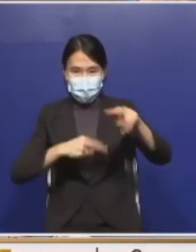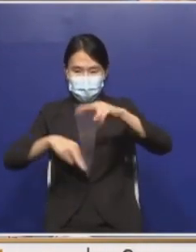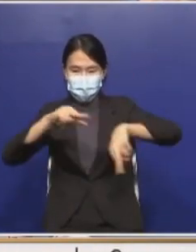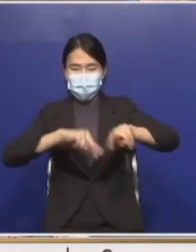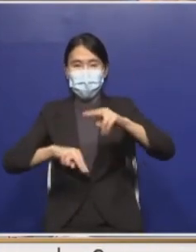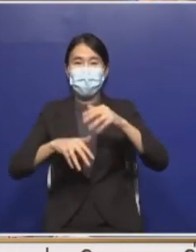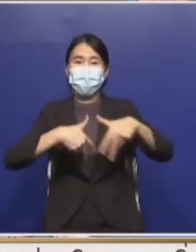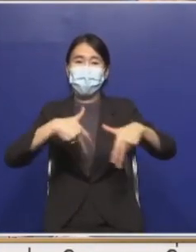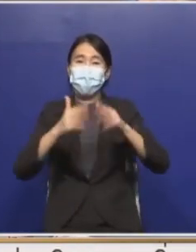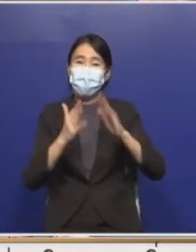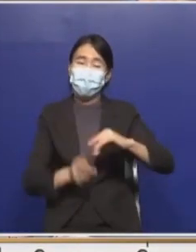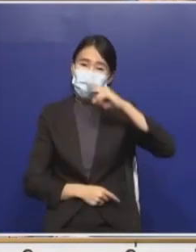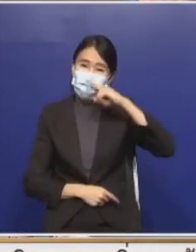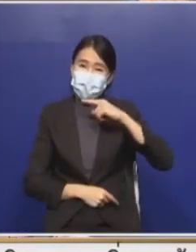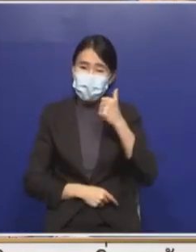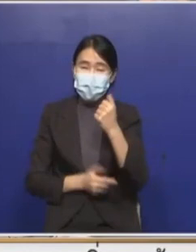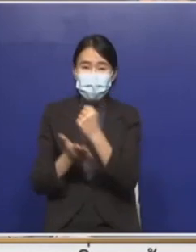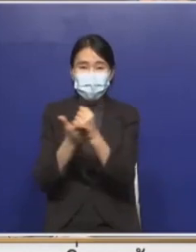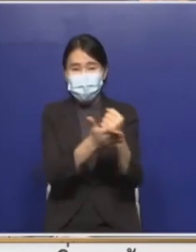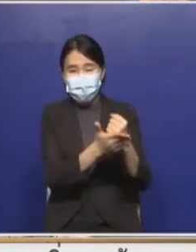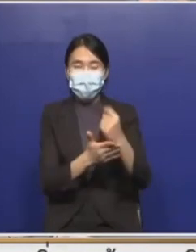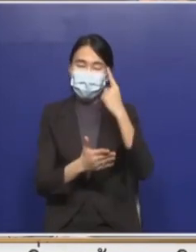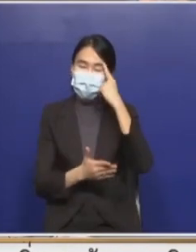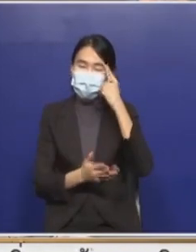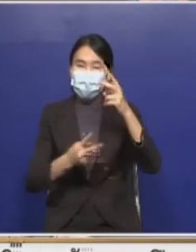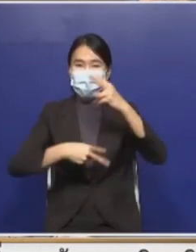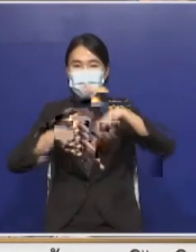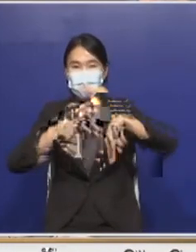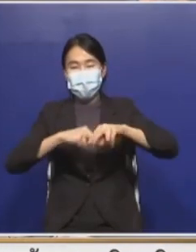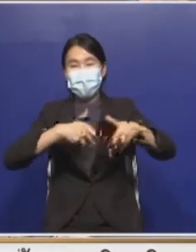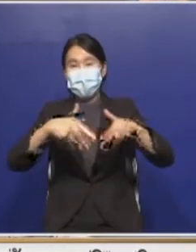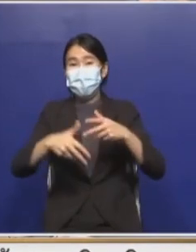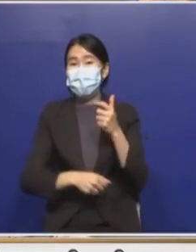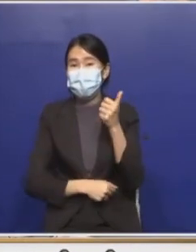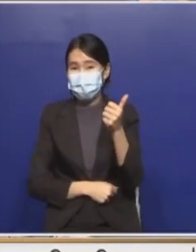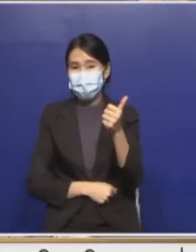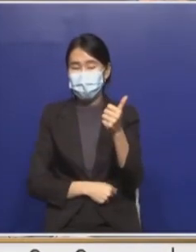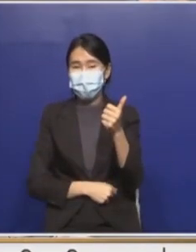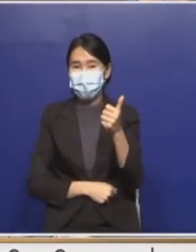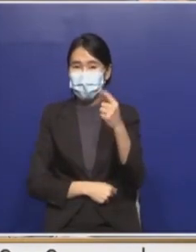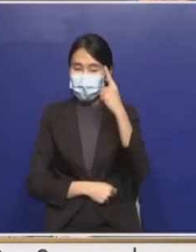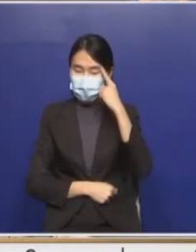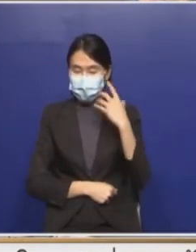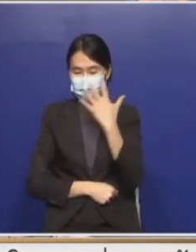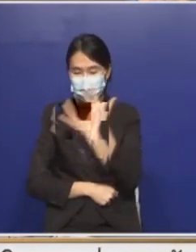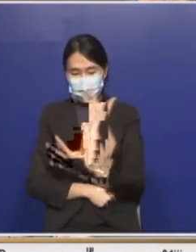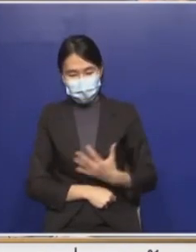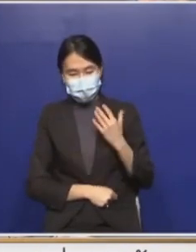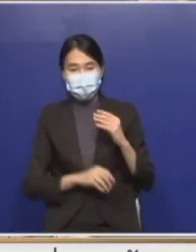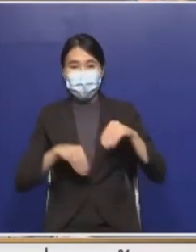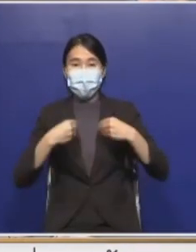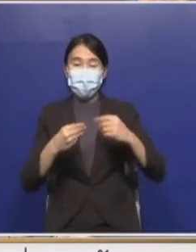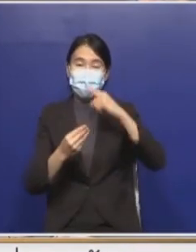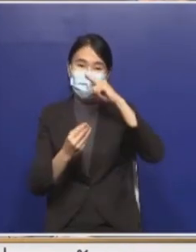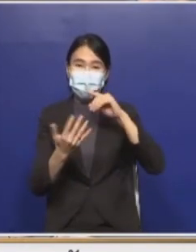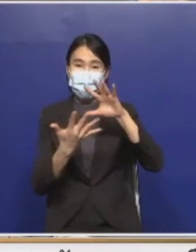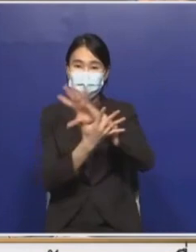ชนเยียวยาประชาชนรักษาประชาชนคืนพลังพัฒนาประเทศให้กับประชาช